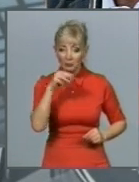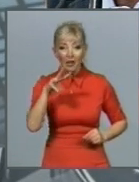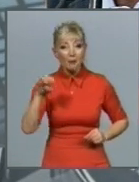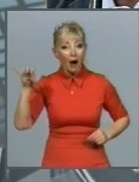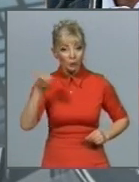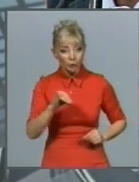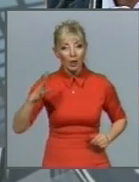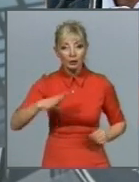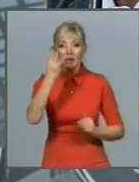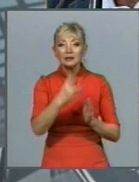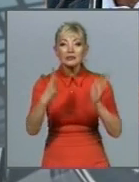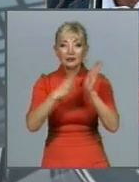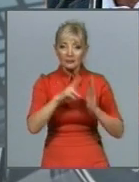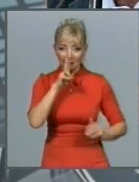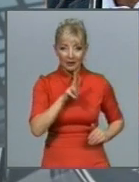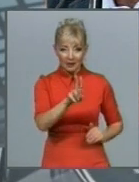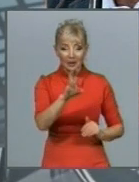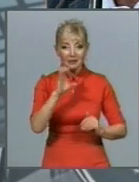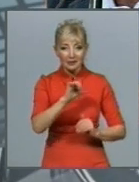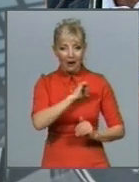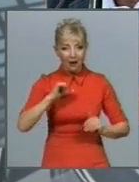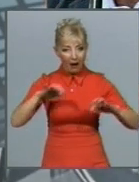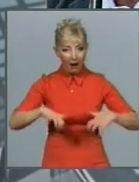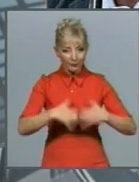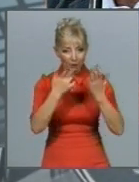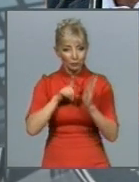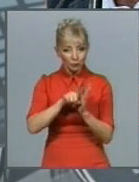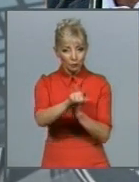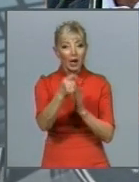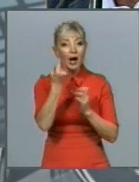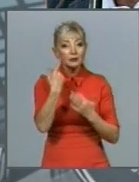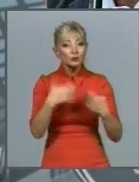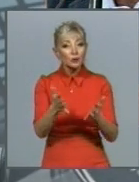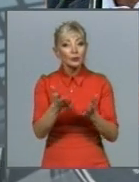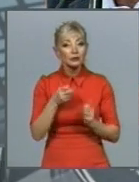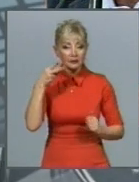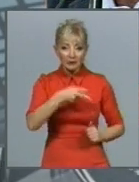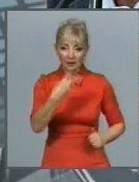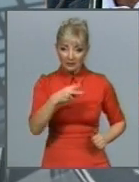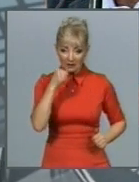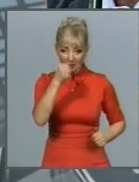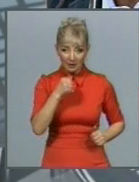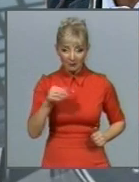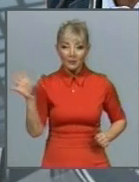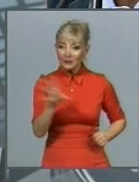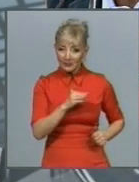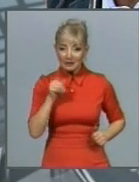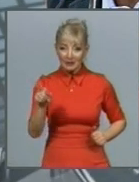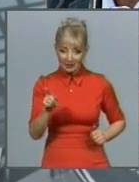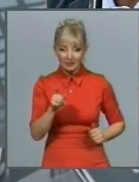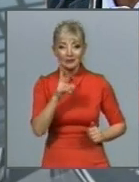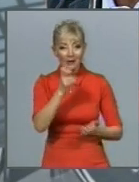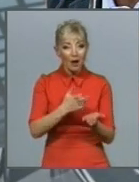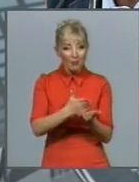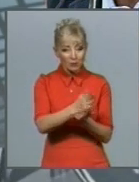ожидаем 39 троллейбусов с автономным ходом. 11 мы уже получили в 2020. Все они работают на маршрутах,